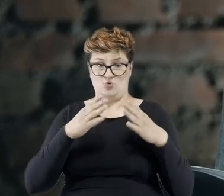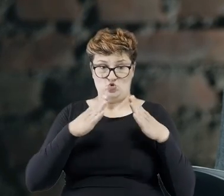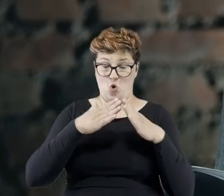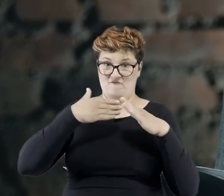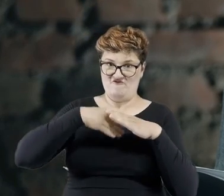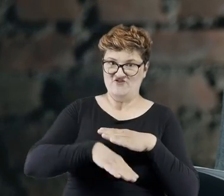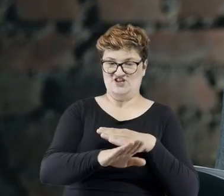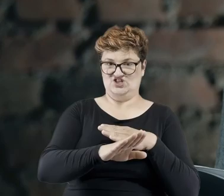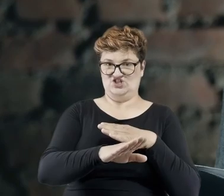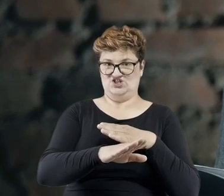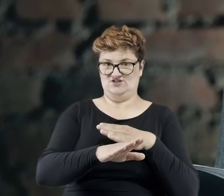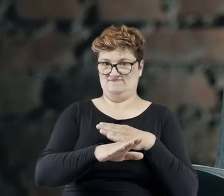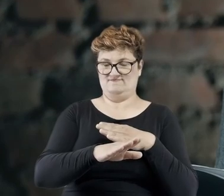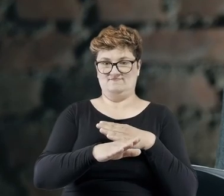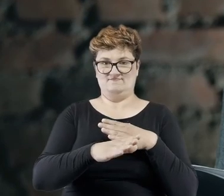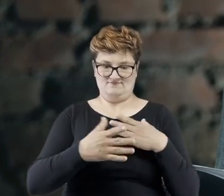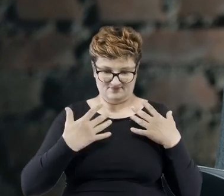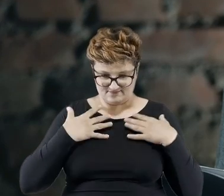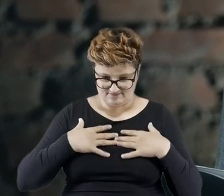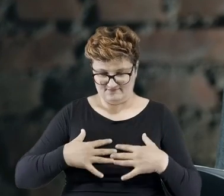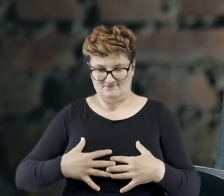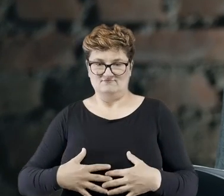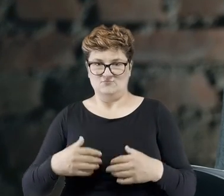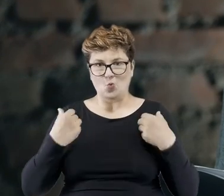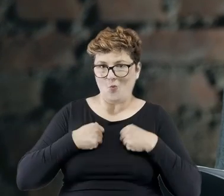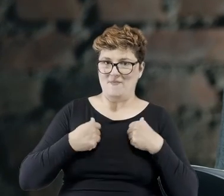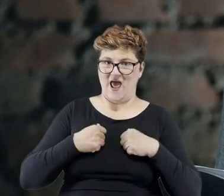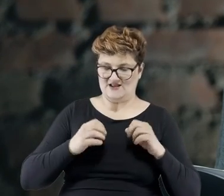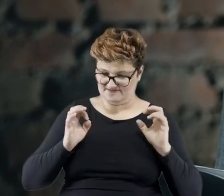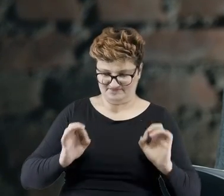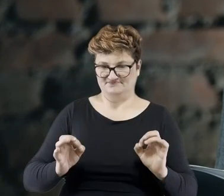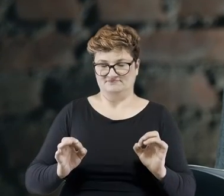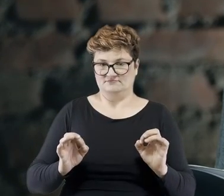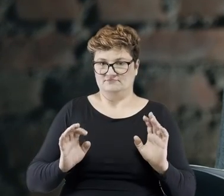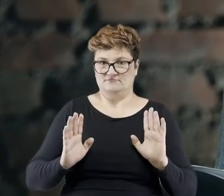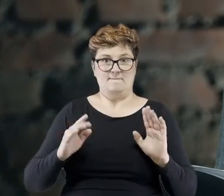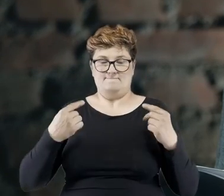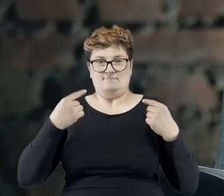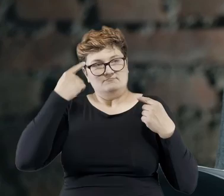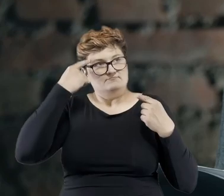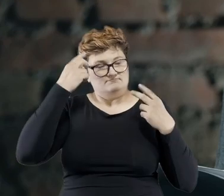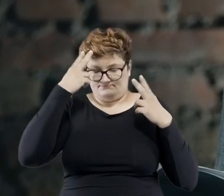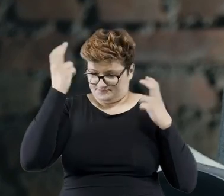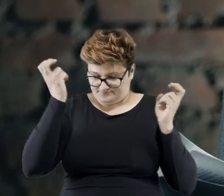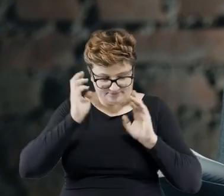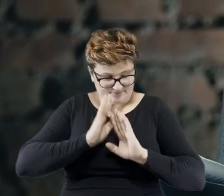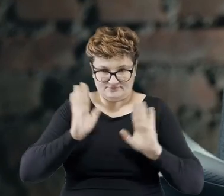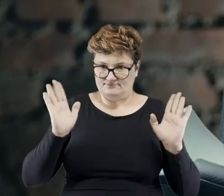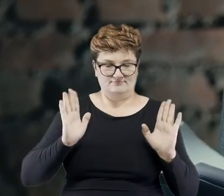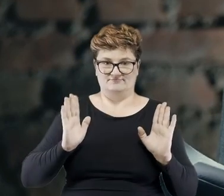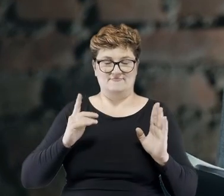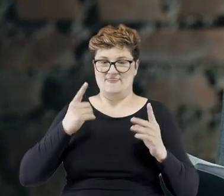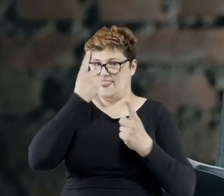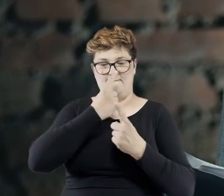wyjść z domu w czymś, co no, przypomina jakiś ludzki strój. Tak bardzo ona była opuszczona